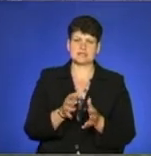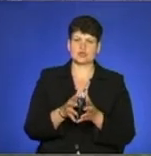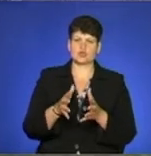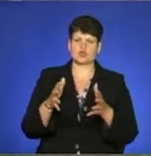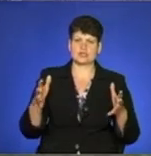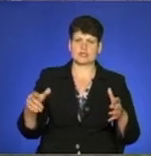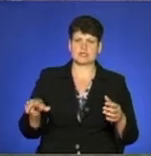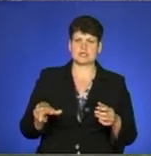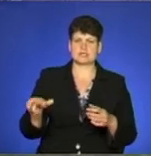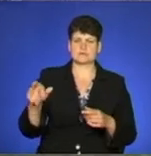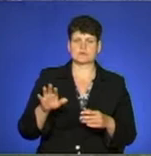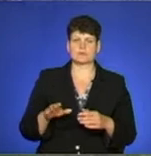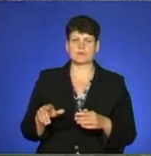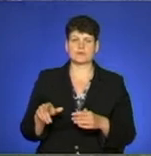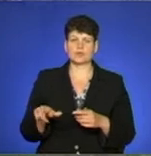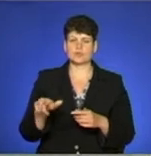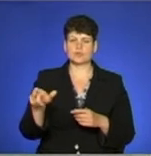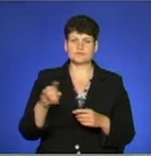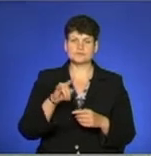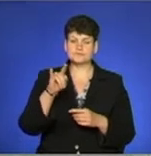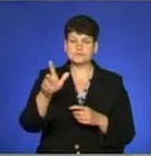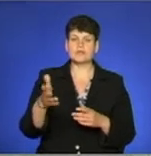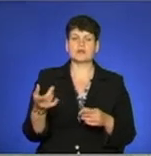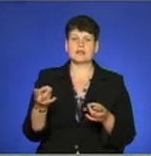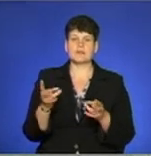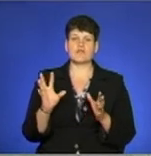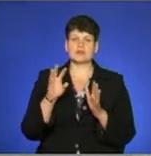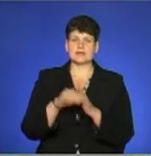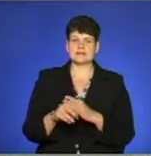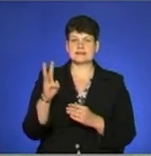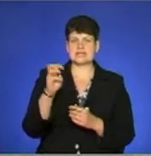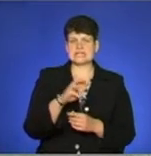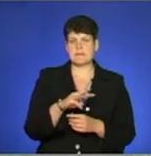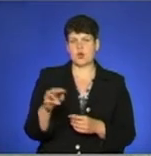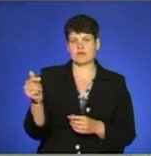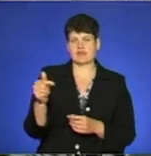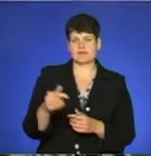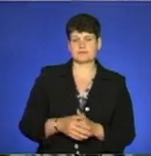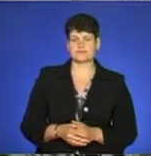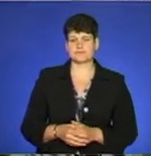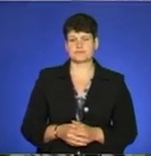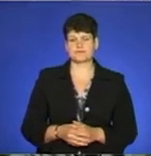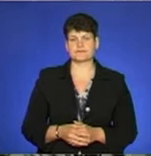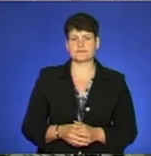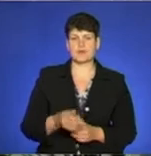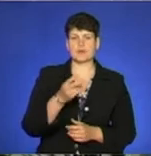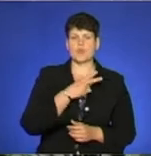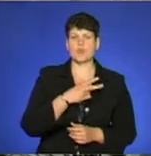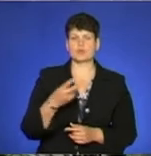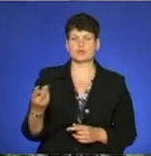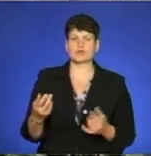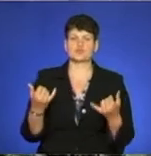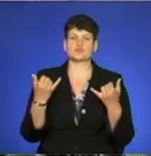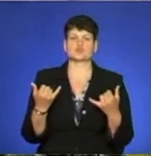смугу. Одноразово в таку модернізацію потрібно вкласти більше 300 мільйонів гривень. З огляду на